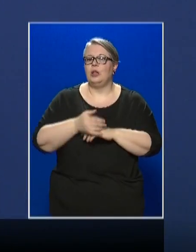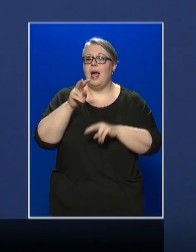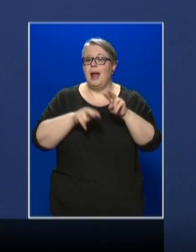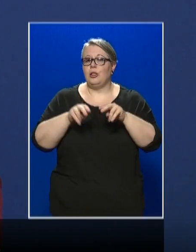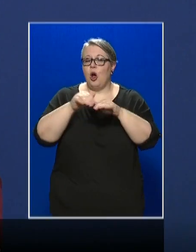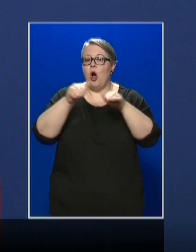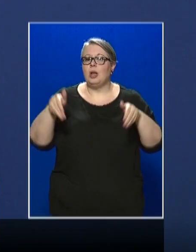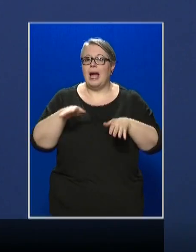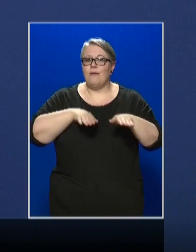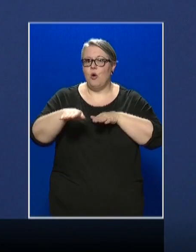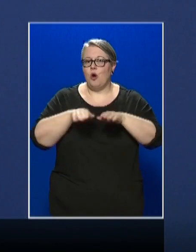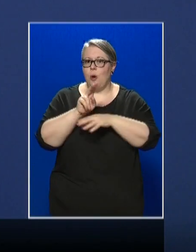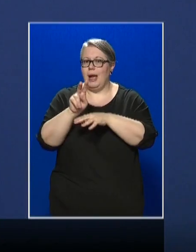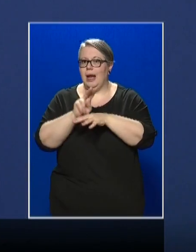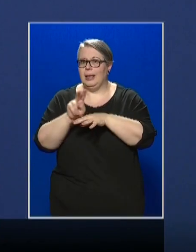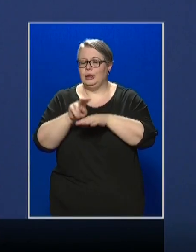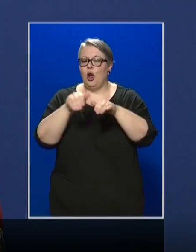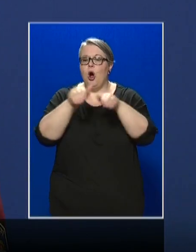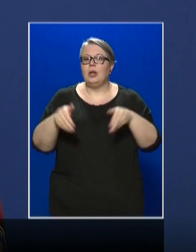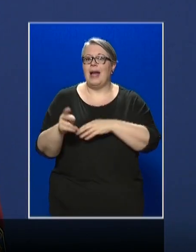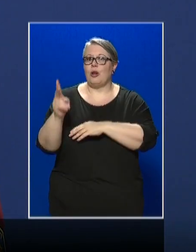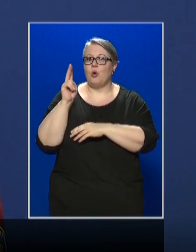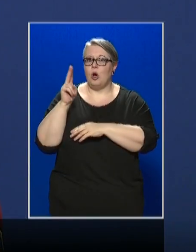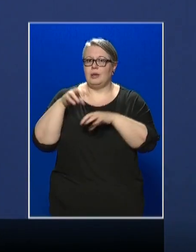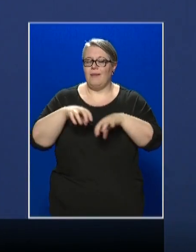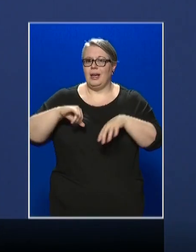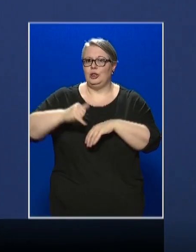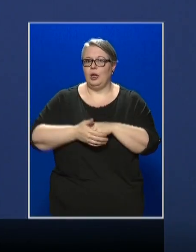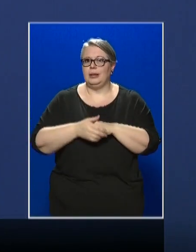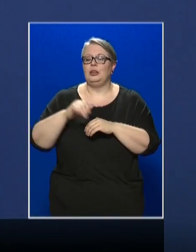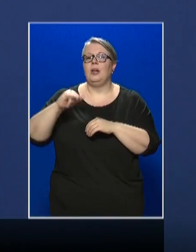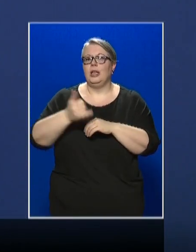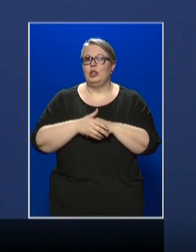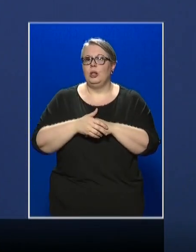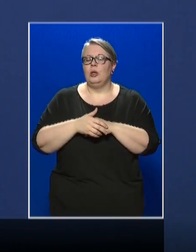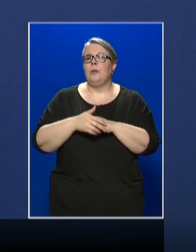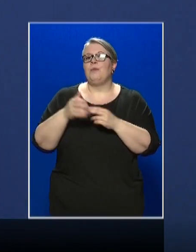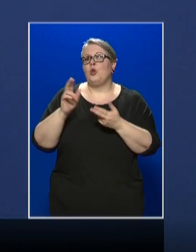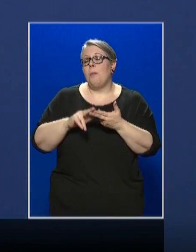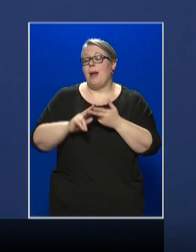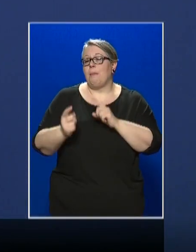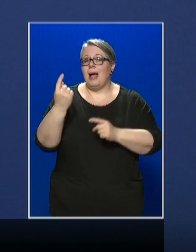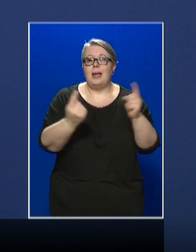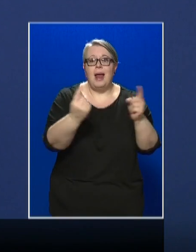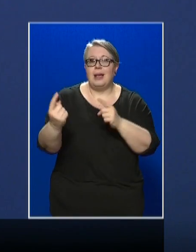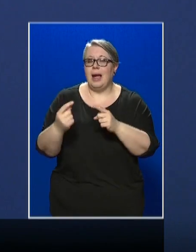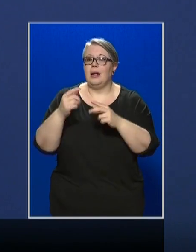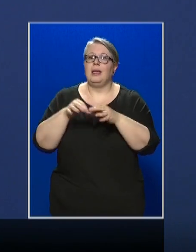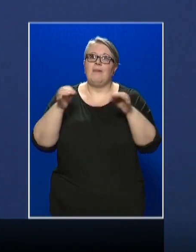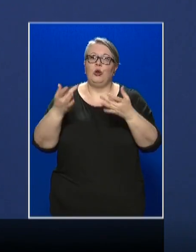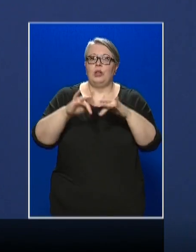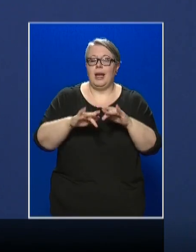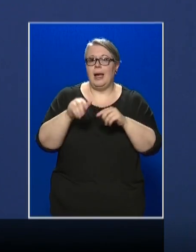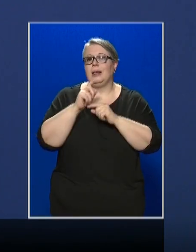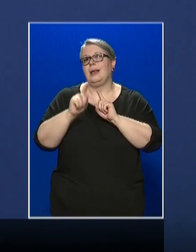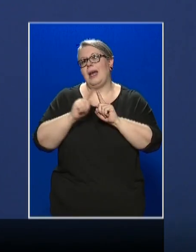ellátja a határforgalom ellenőrzési és határőrizeti tevékenységeket, illetve nagyobb számban jelennek meg a közterületeken és nyilvános helyeken a